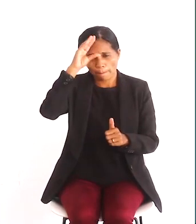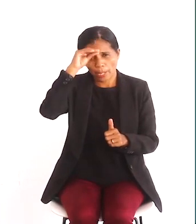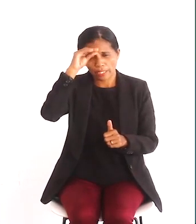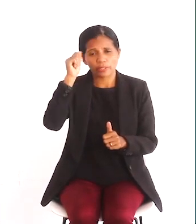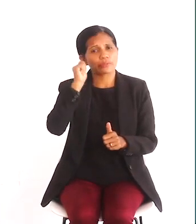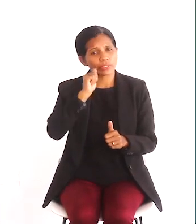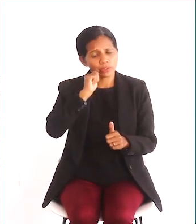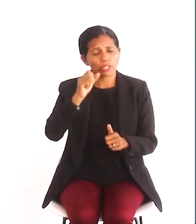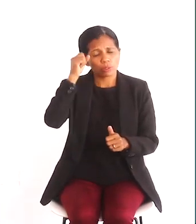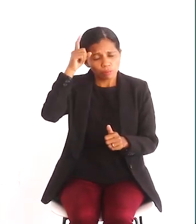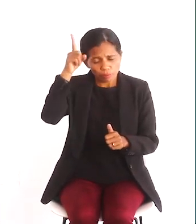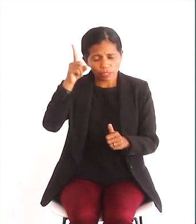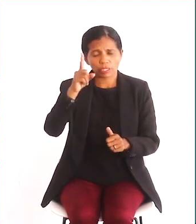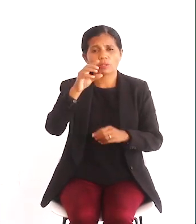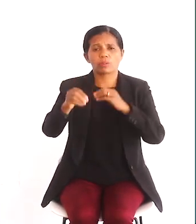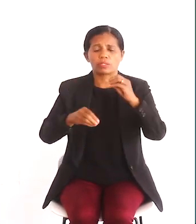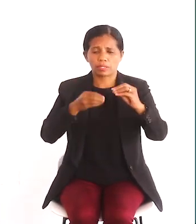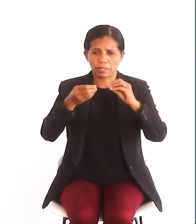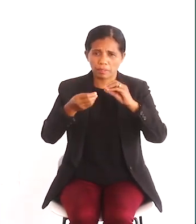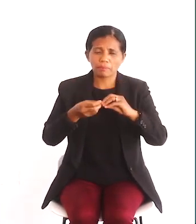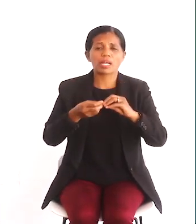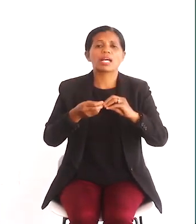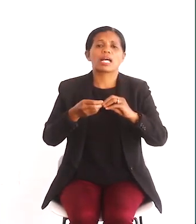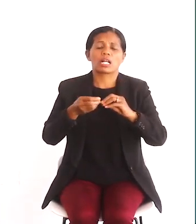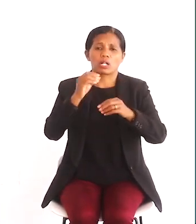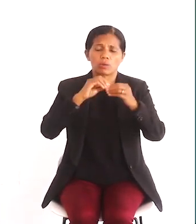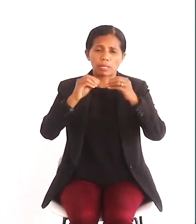konta ba sira, kono ba likrauk sira kalai, tansa,